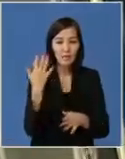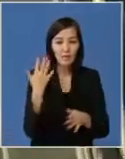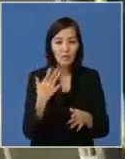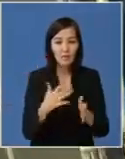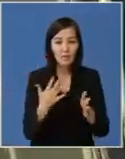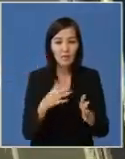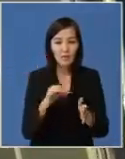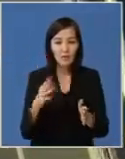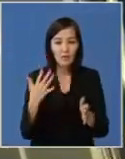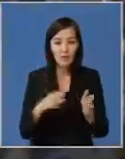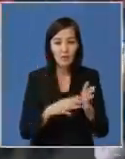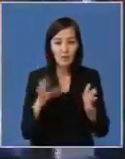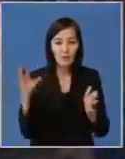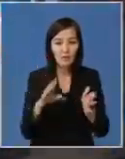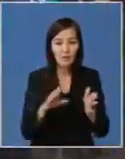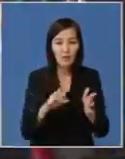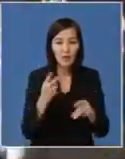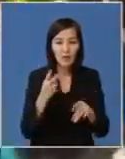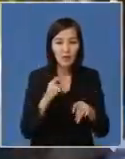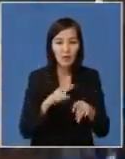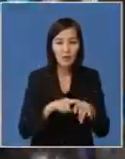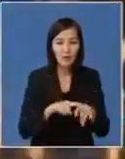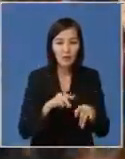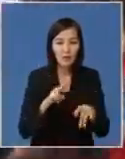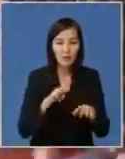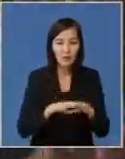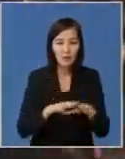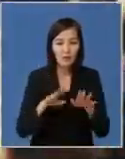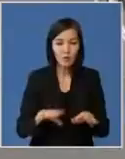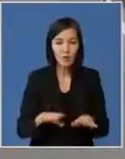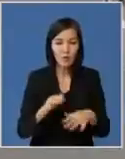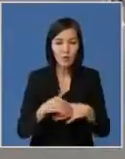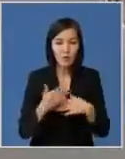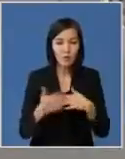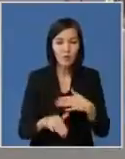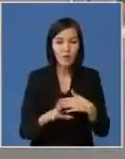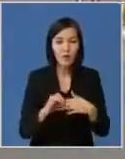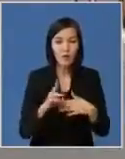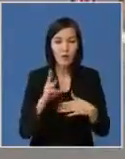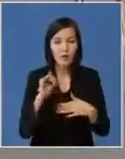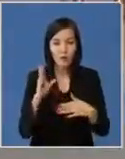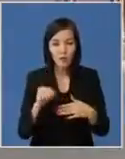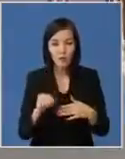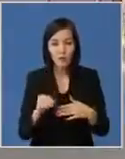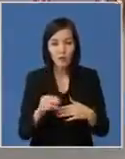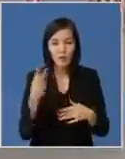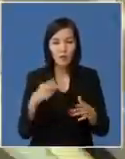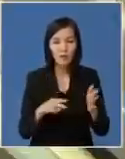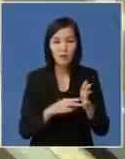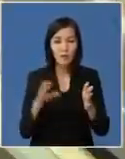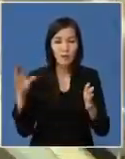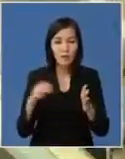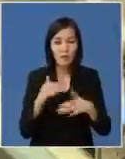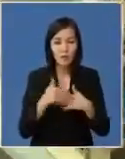жүгіріп келген. Екінші және үшінші орында отандасына небәрі 2 секундқа алған эфиопиялық Шура Китатамен 27 секунд